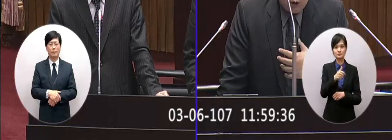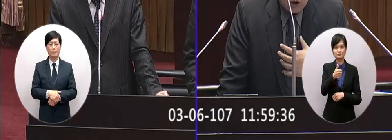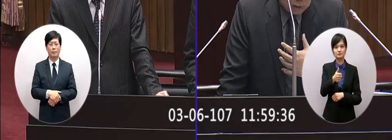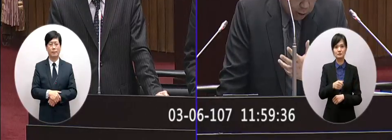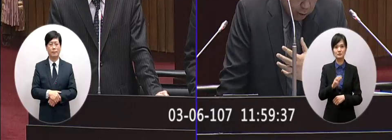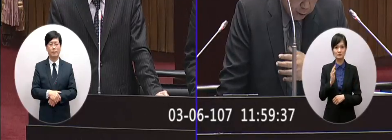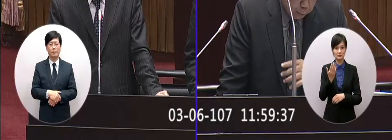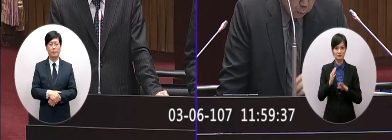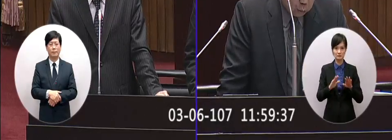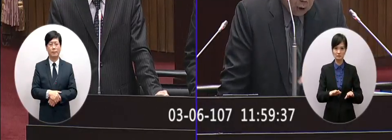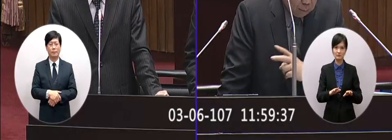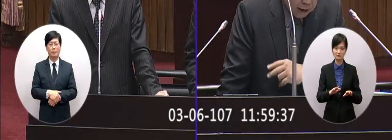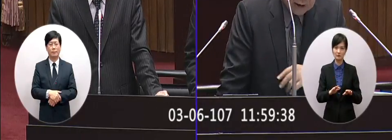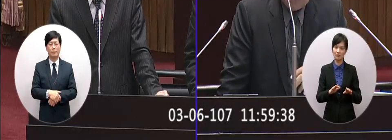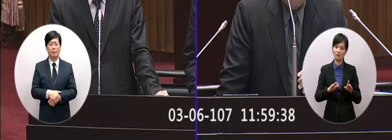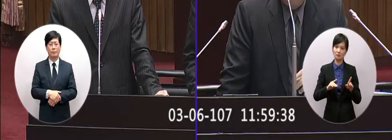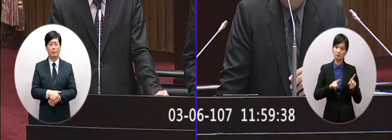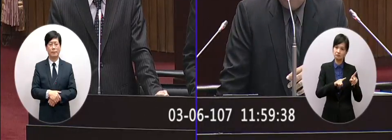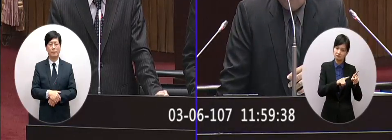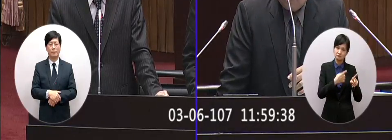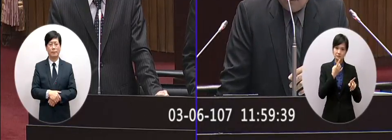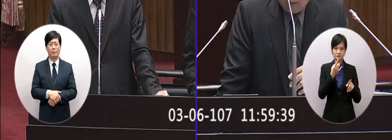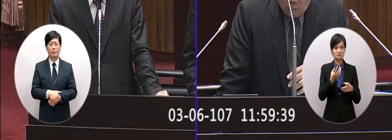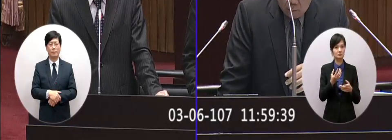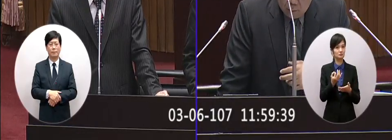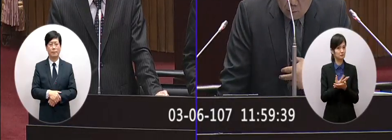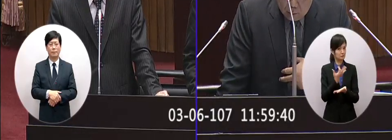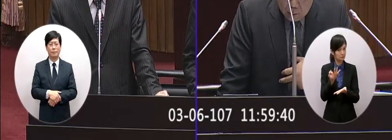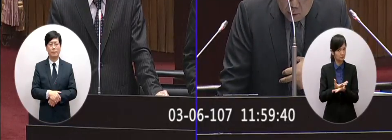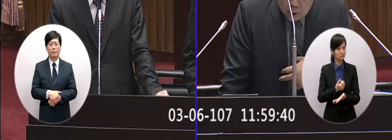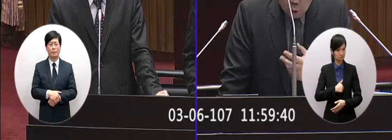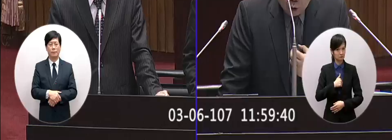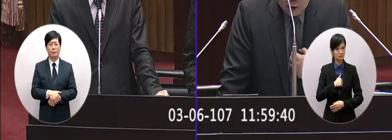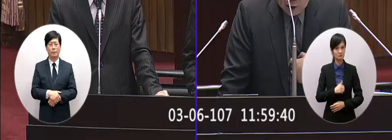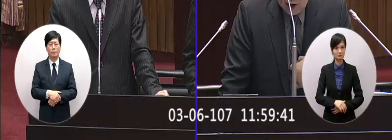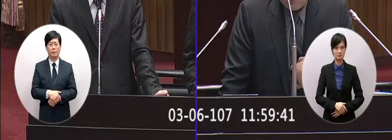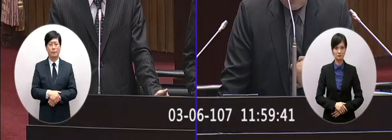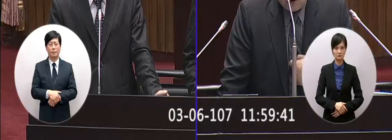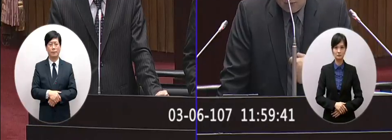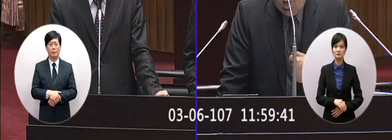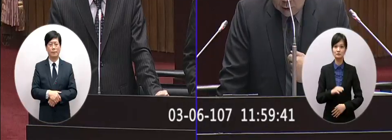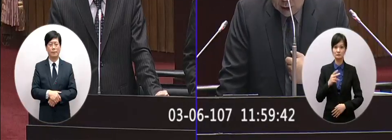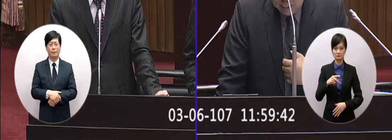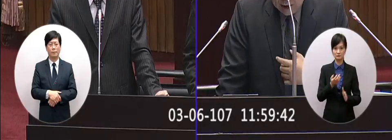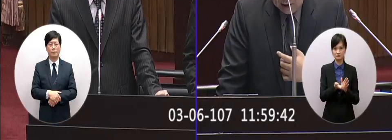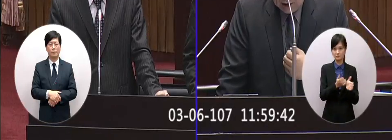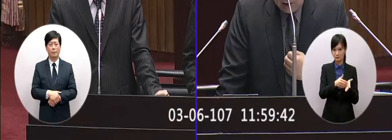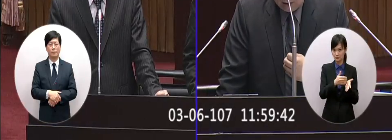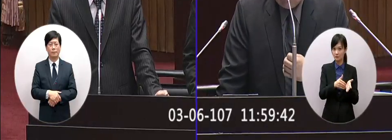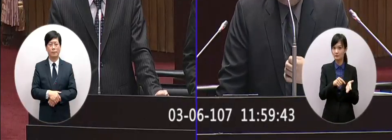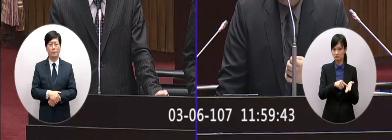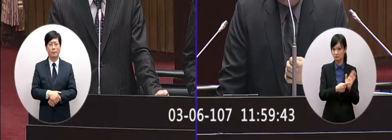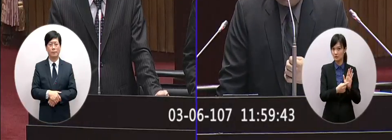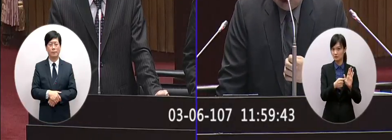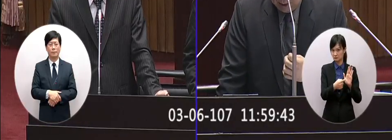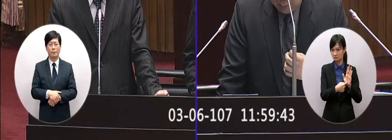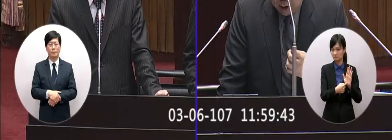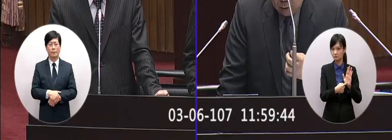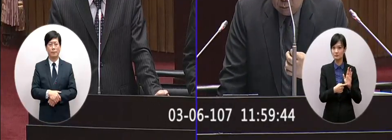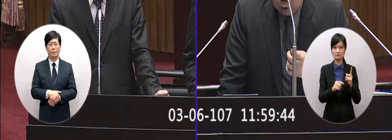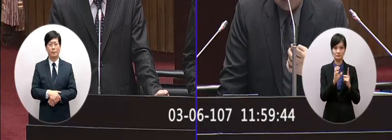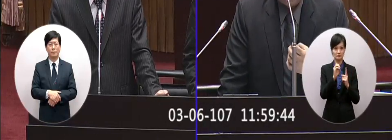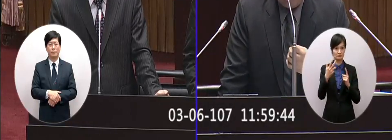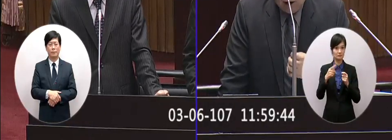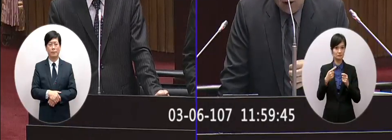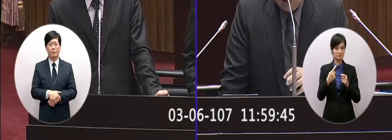就是说情况跟进不足。我们看下一张。好，在预算的这一个部分我们在107年度就是说减